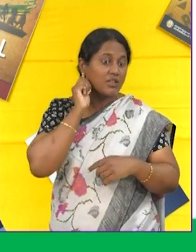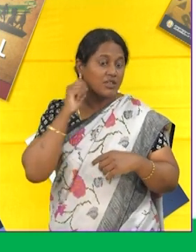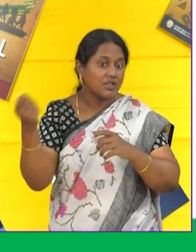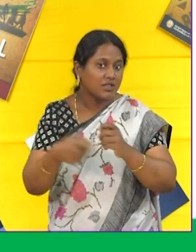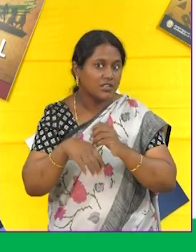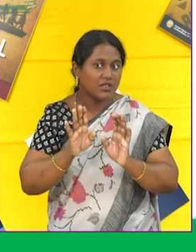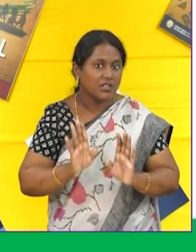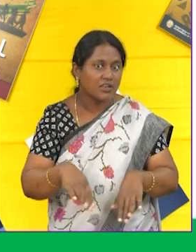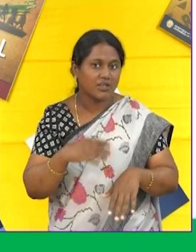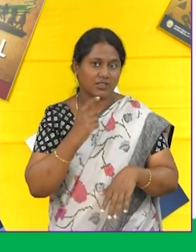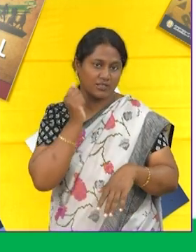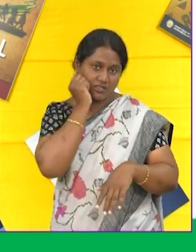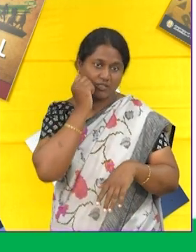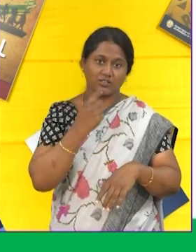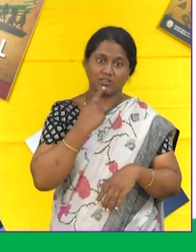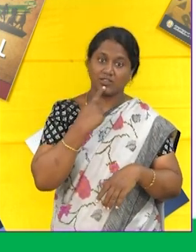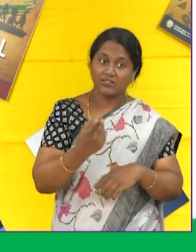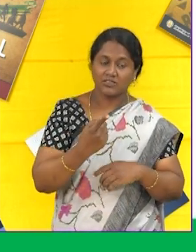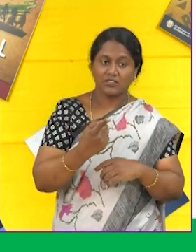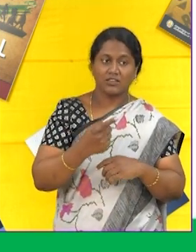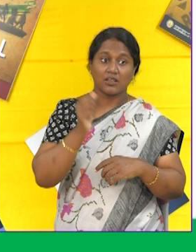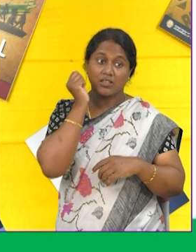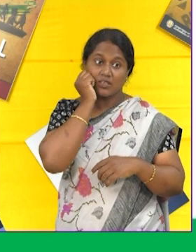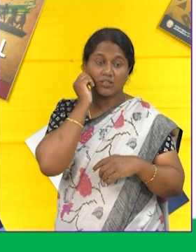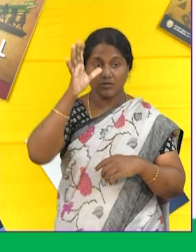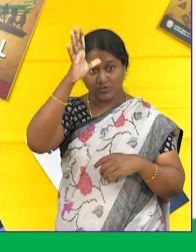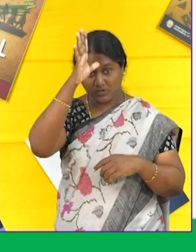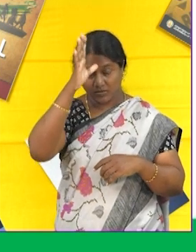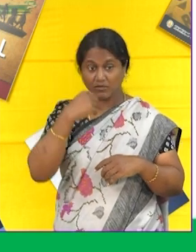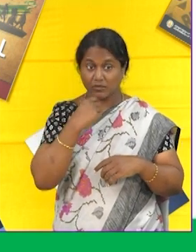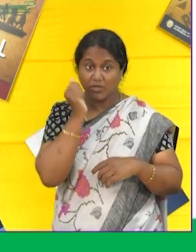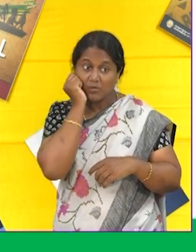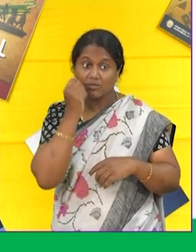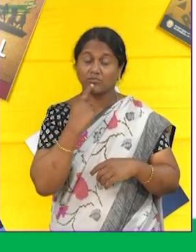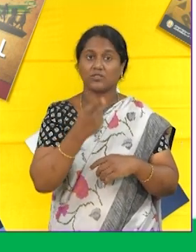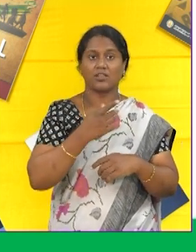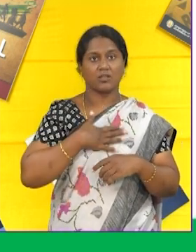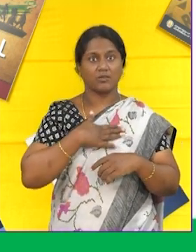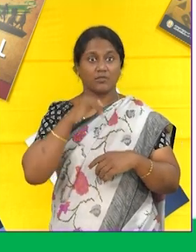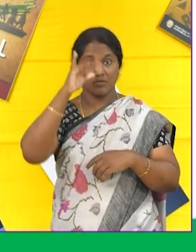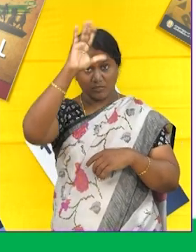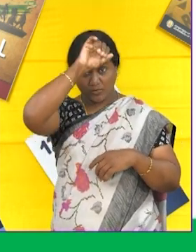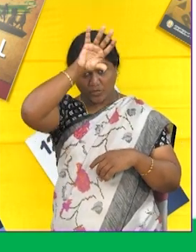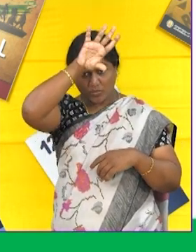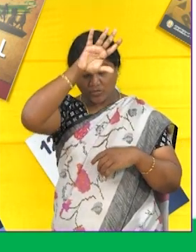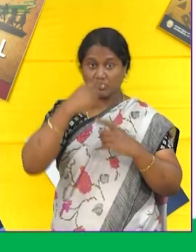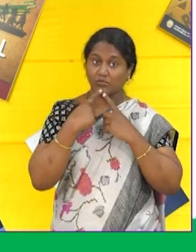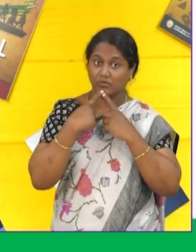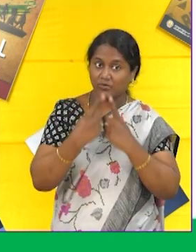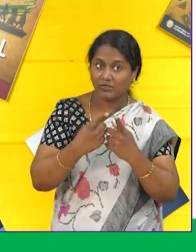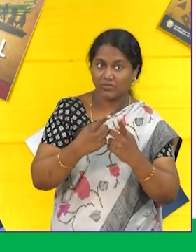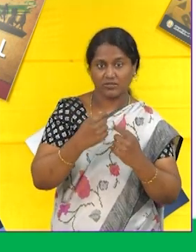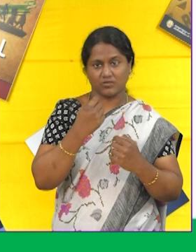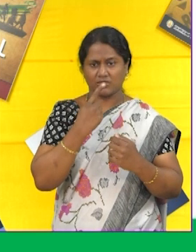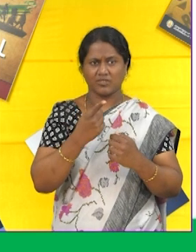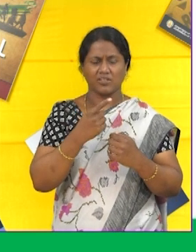யாரும் போகாதீங்க, said mother. We'll call the police. நம்ம போலீஸை கூப்பிடுவோம். Since the phone was downstairs, I didn't see how we are